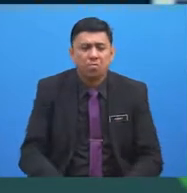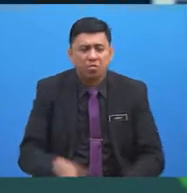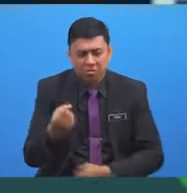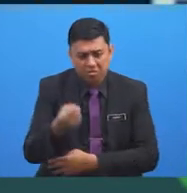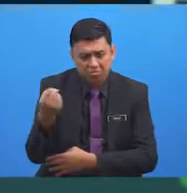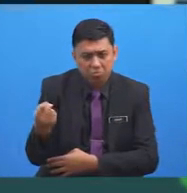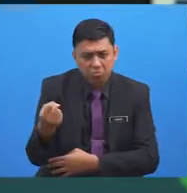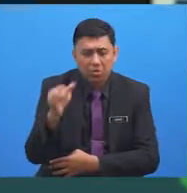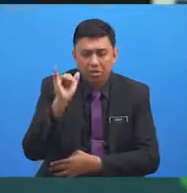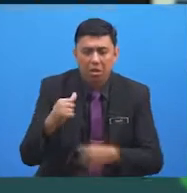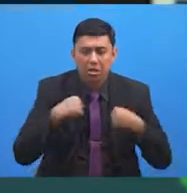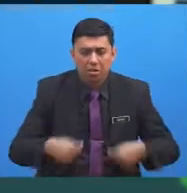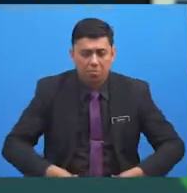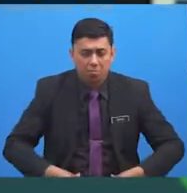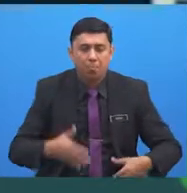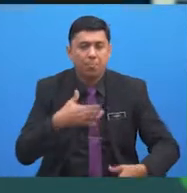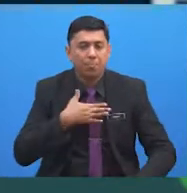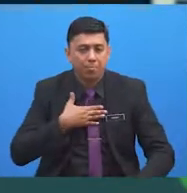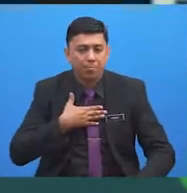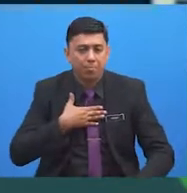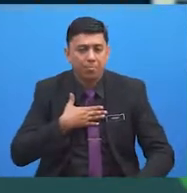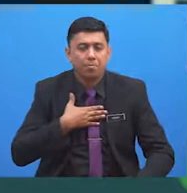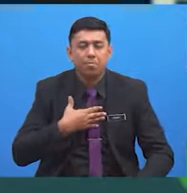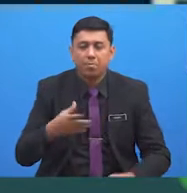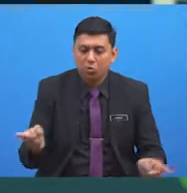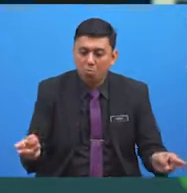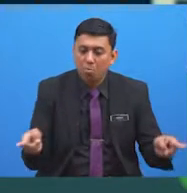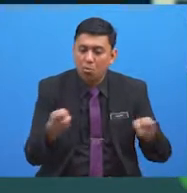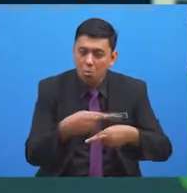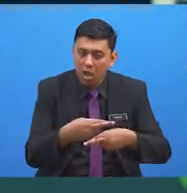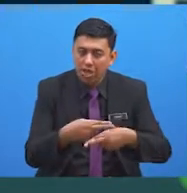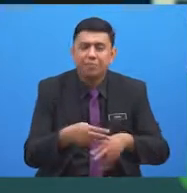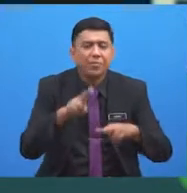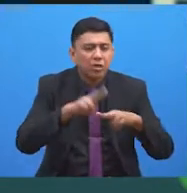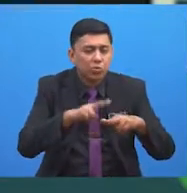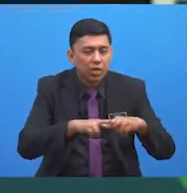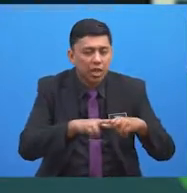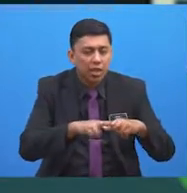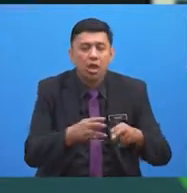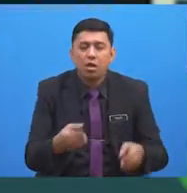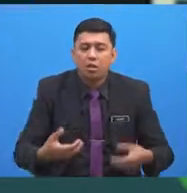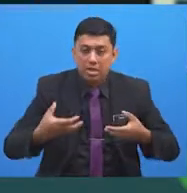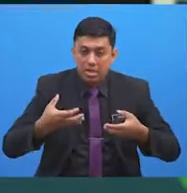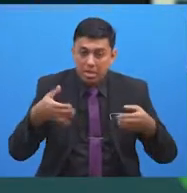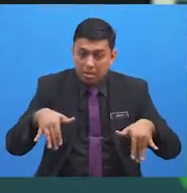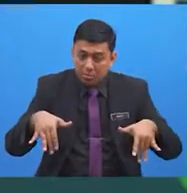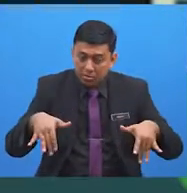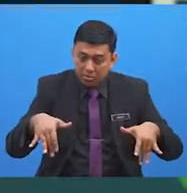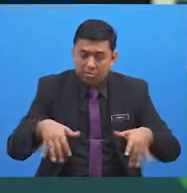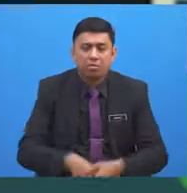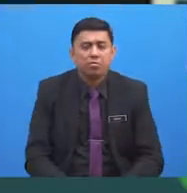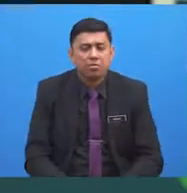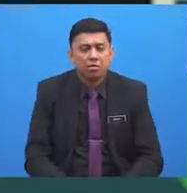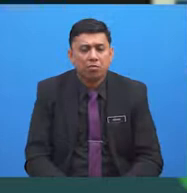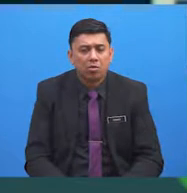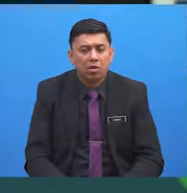Alveolus adalah struktur anatomi yang memiliki bentuk berongga. Kedudukan alveolus ini berada